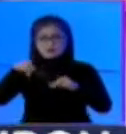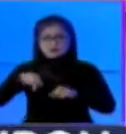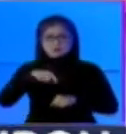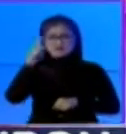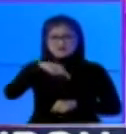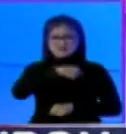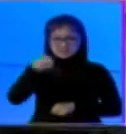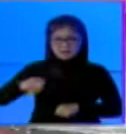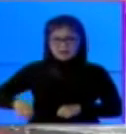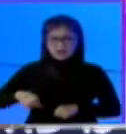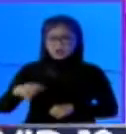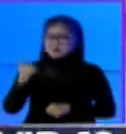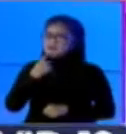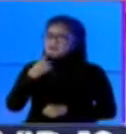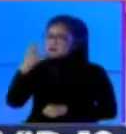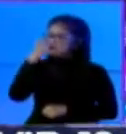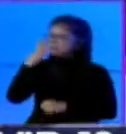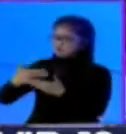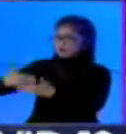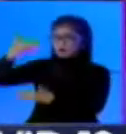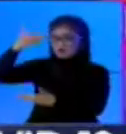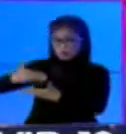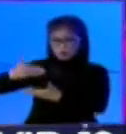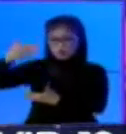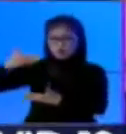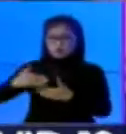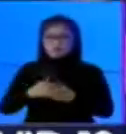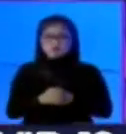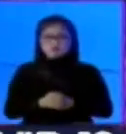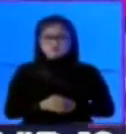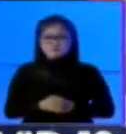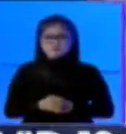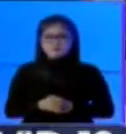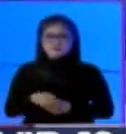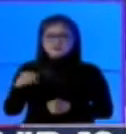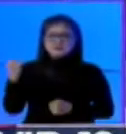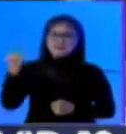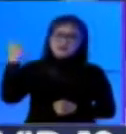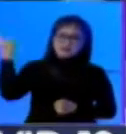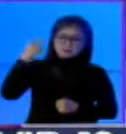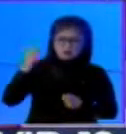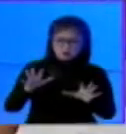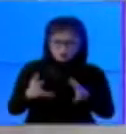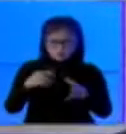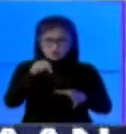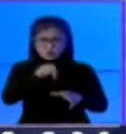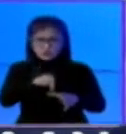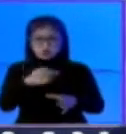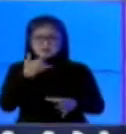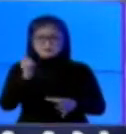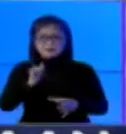terkait ventilator dan monitor COVID-19. Sindikat Internasional Nigeria Indonesia meretas email sehingga perusahaan